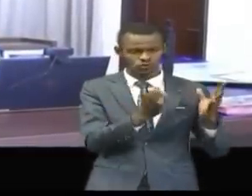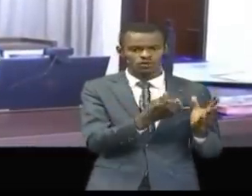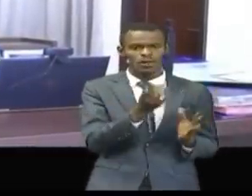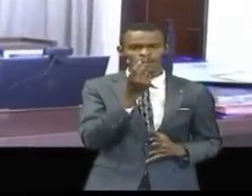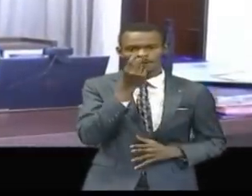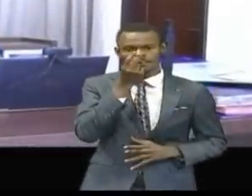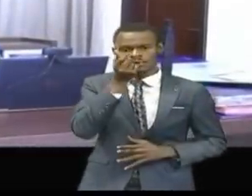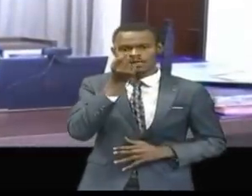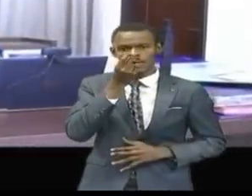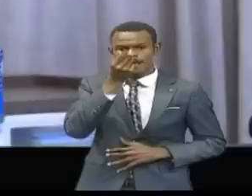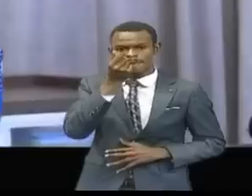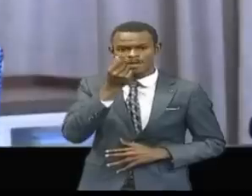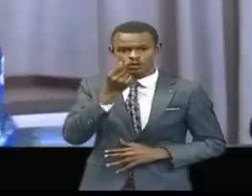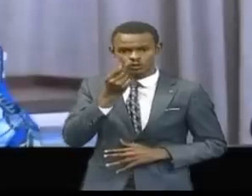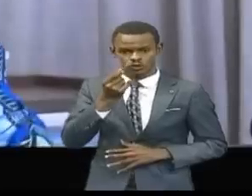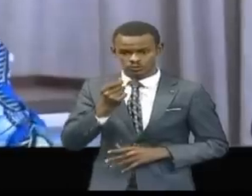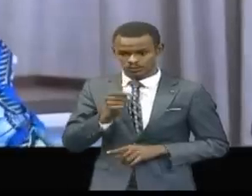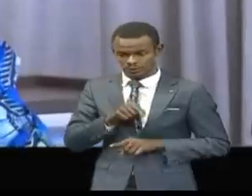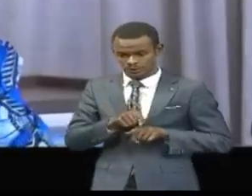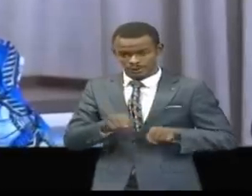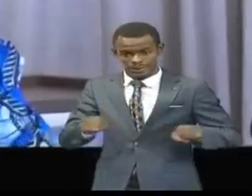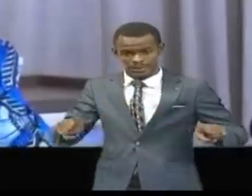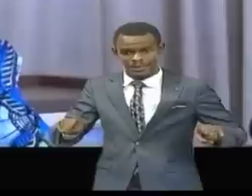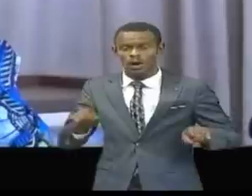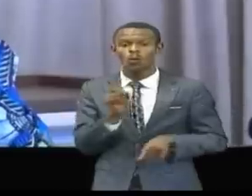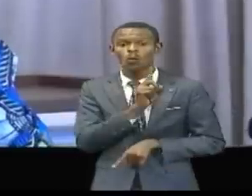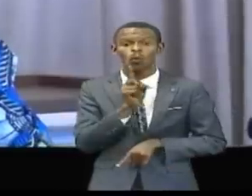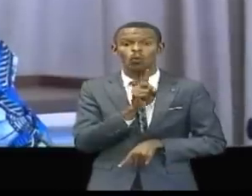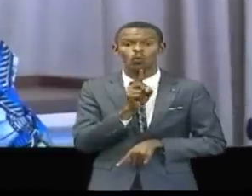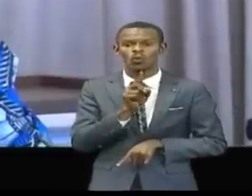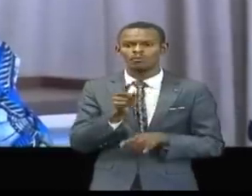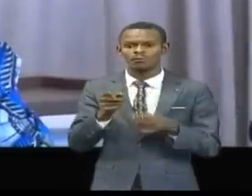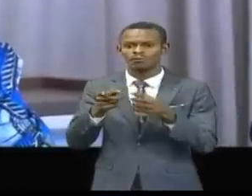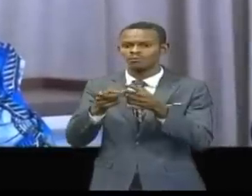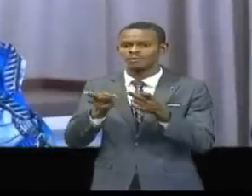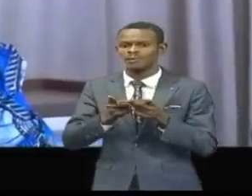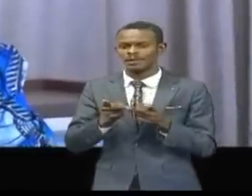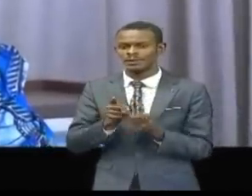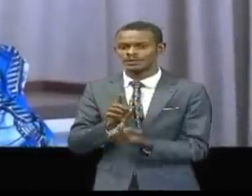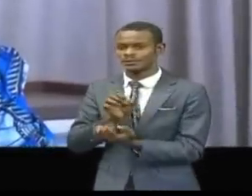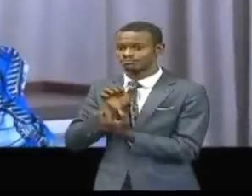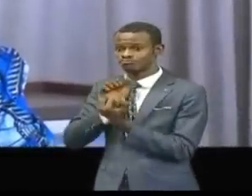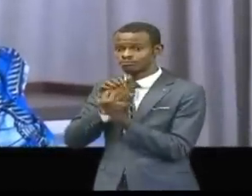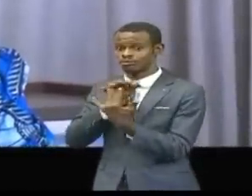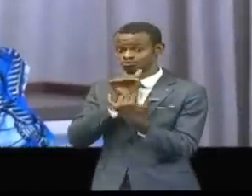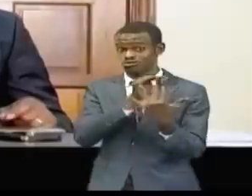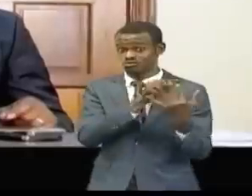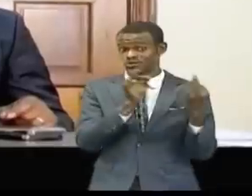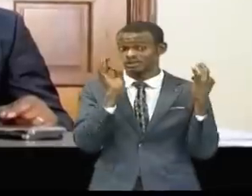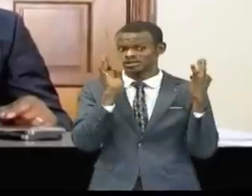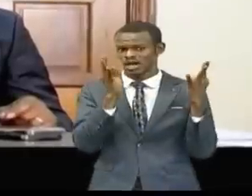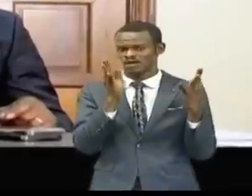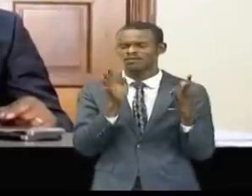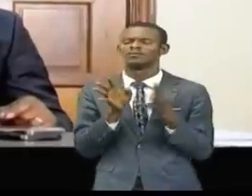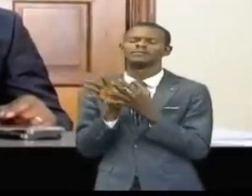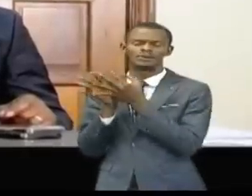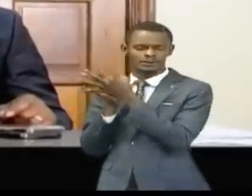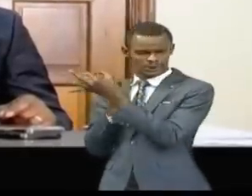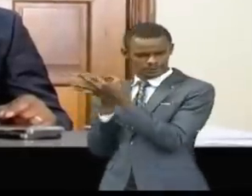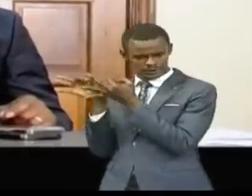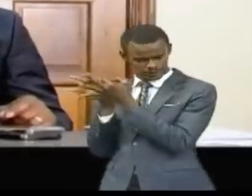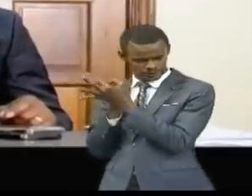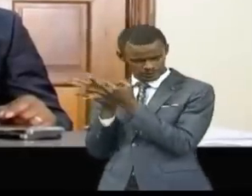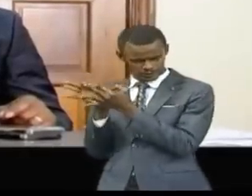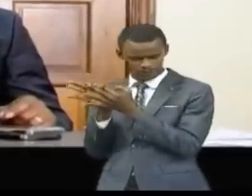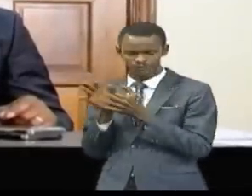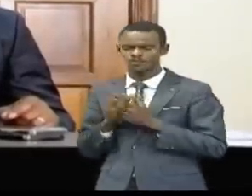sujet, la position congolaise donnée à l'envoyé spécial du président des États-Unis